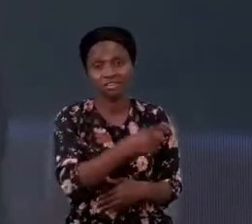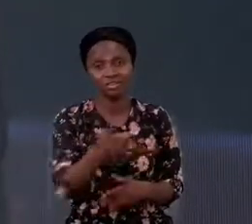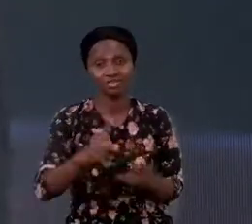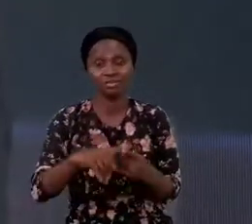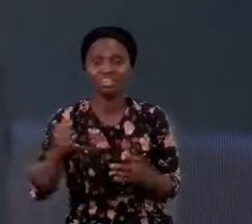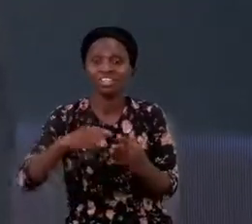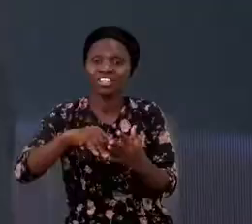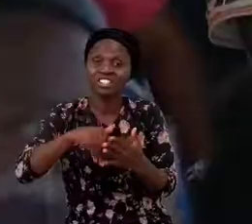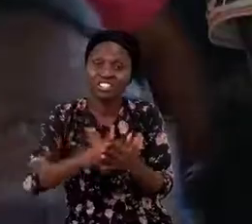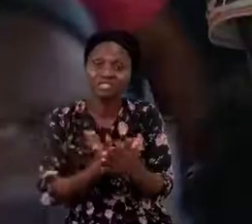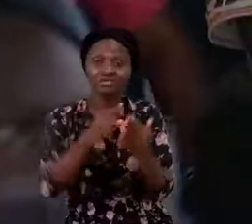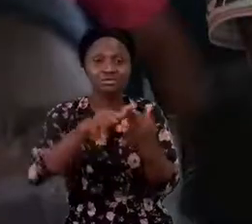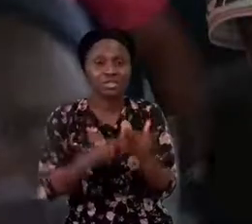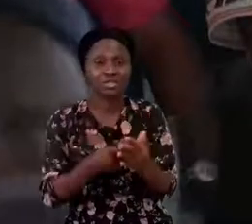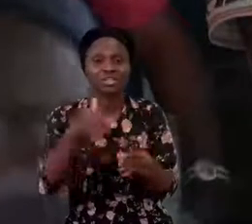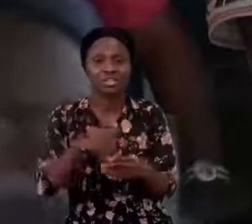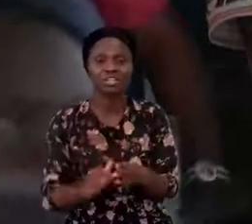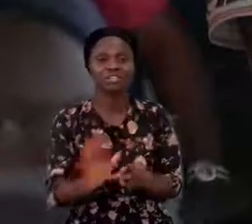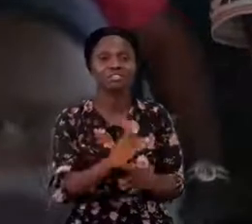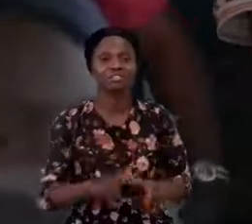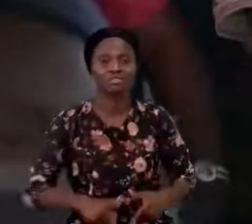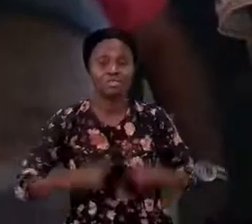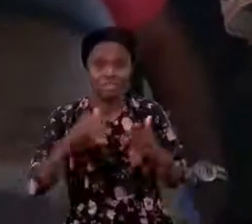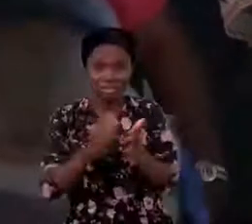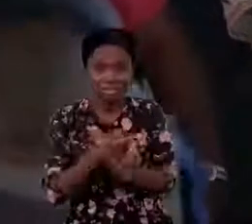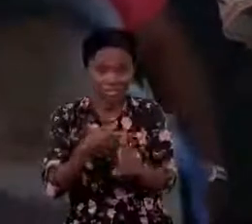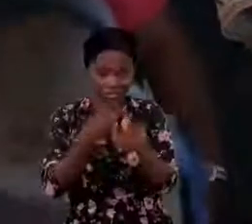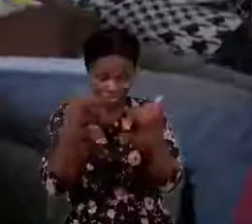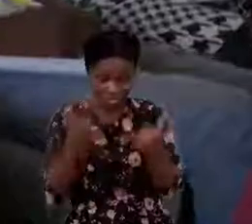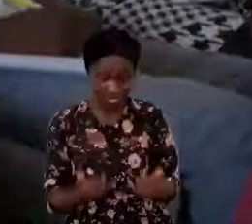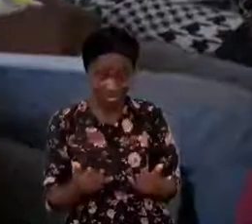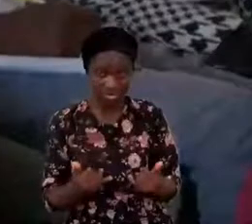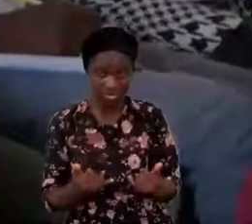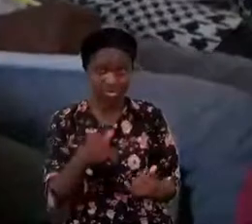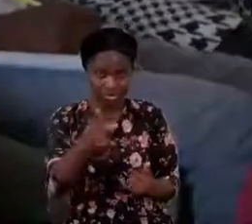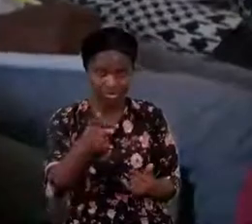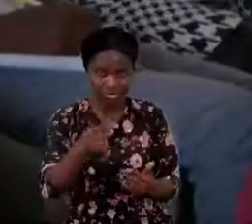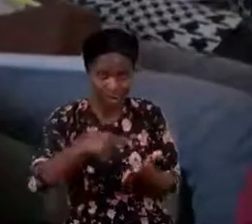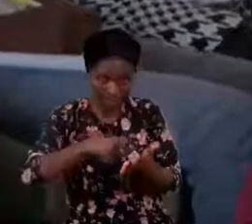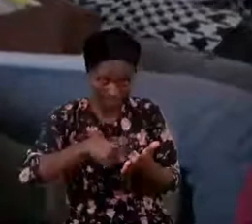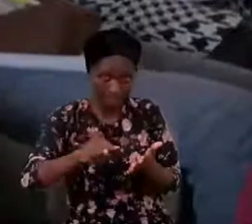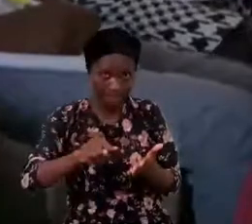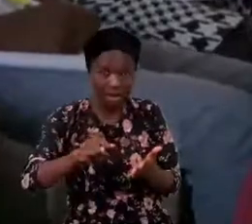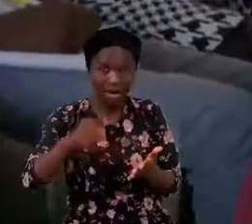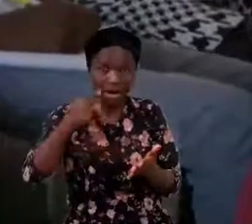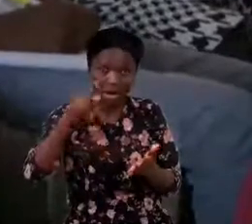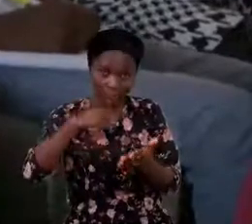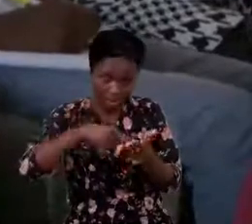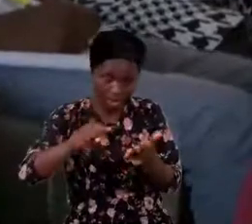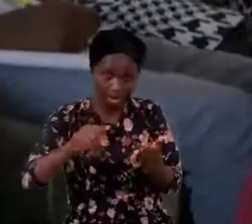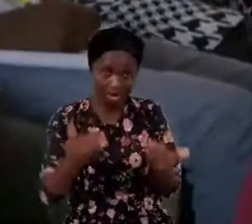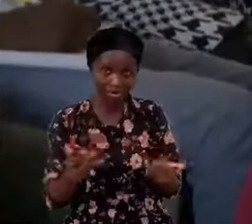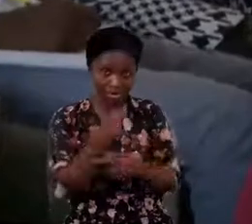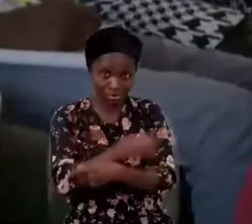marque cette date-là. Plus haut tu iras. De meilleures choses seront faites dans ta vie.